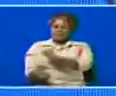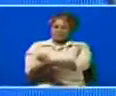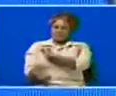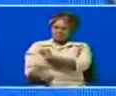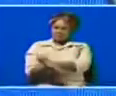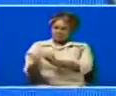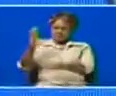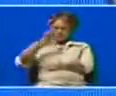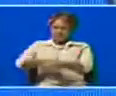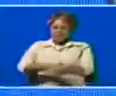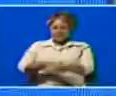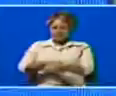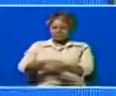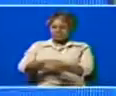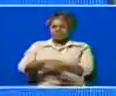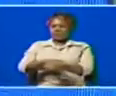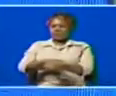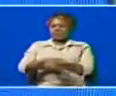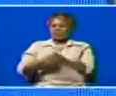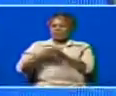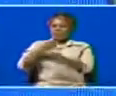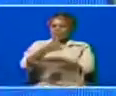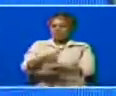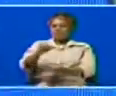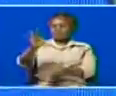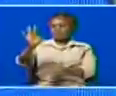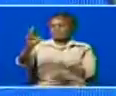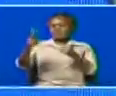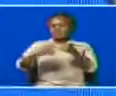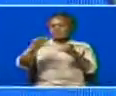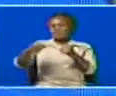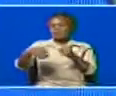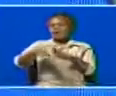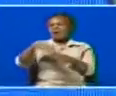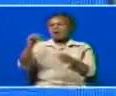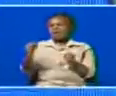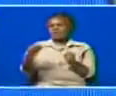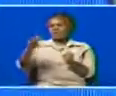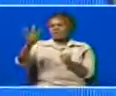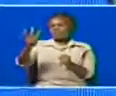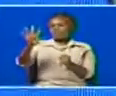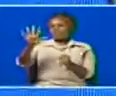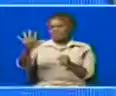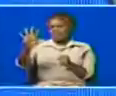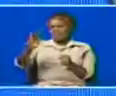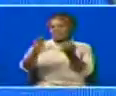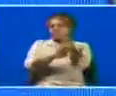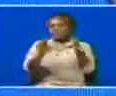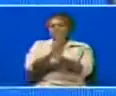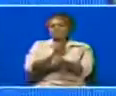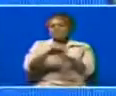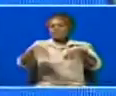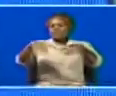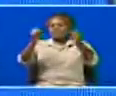kwamba imepokea matokeo kutoka katika zaidi ya vituo 1037 kati ya zaidi ya 1040 nchini kote. Mwenyekiti wa